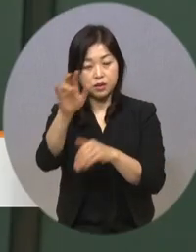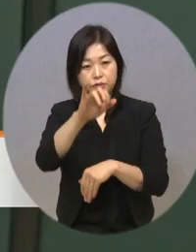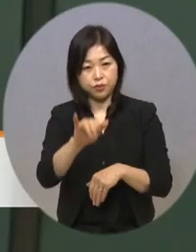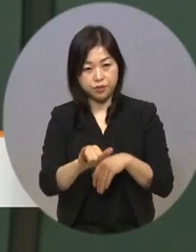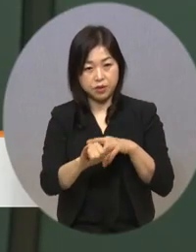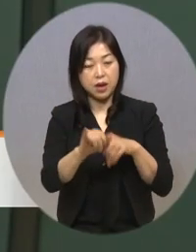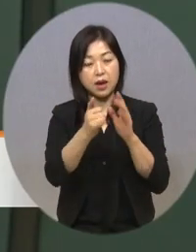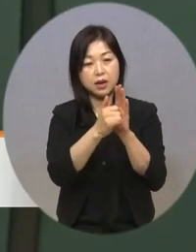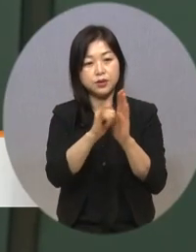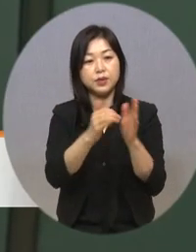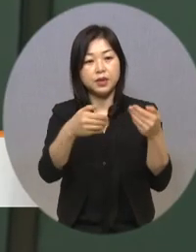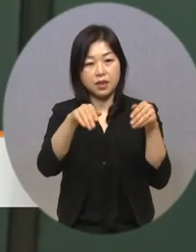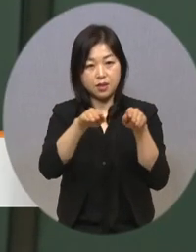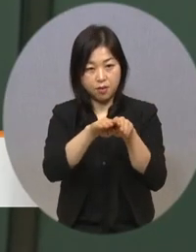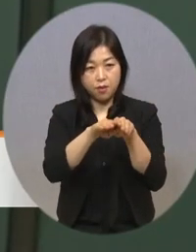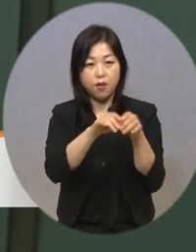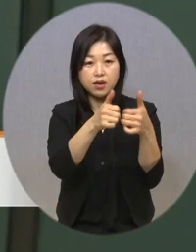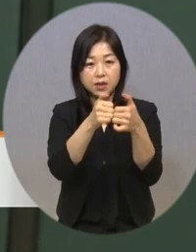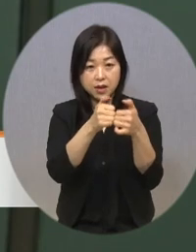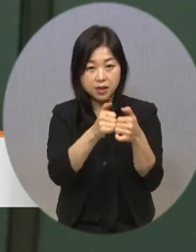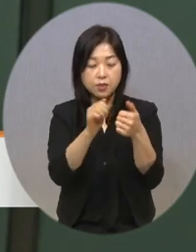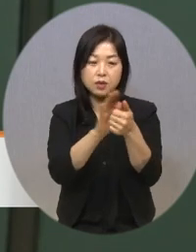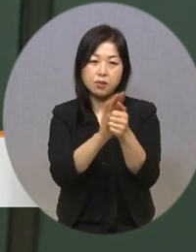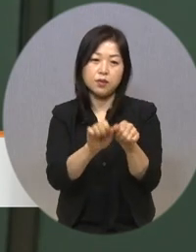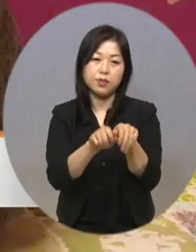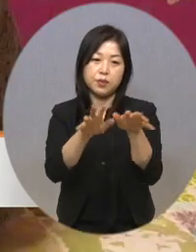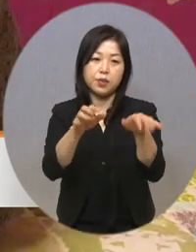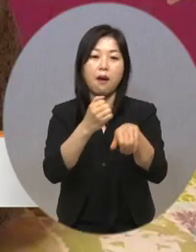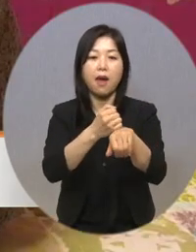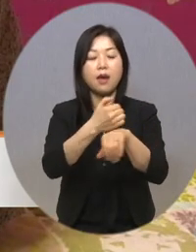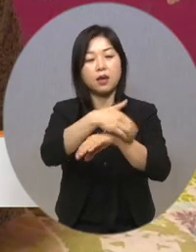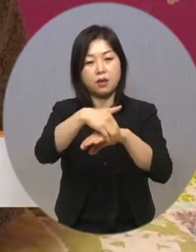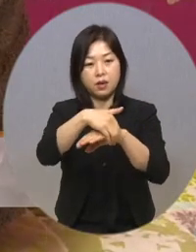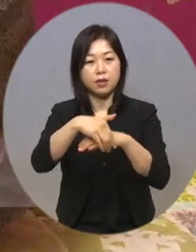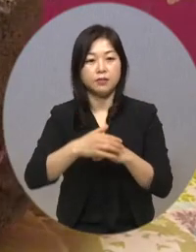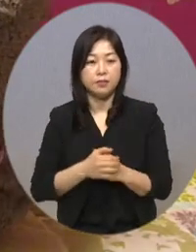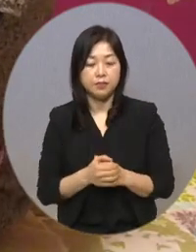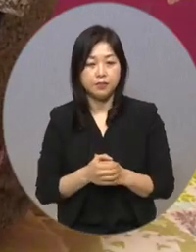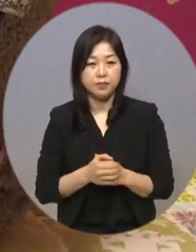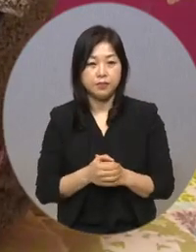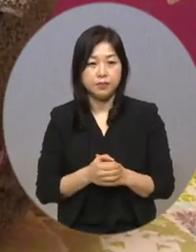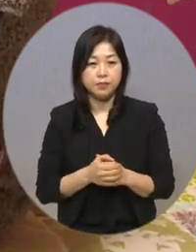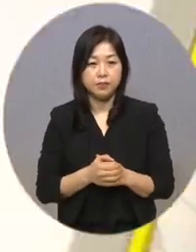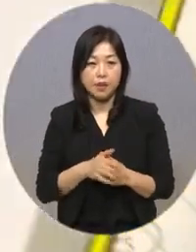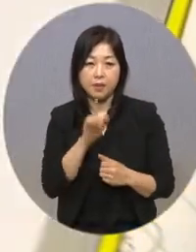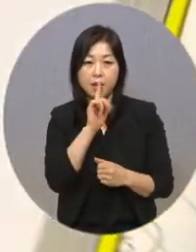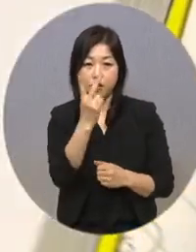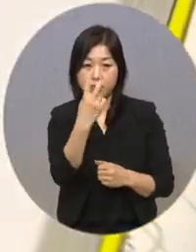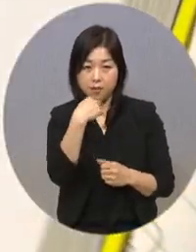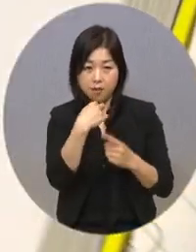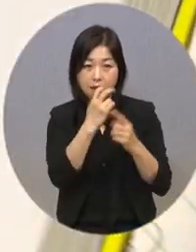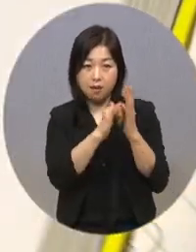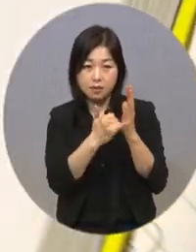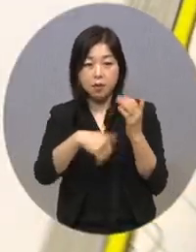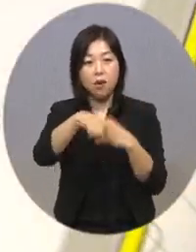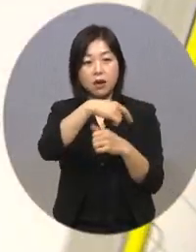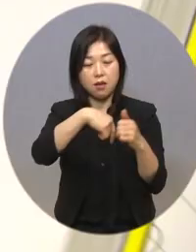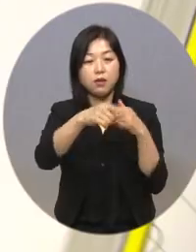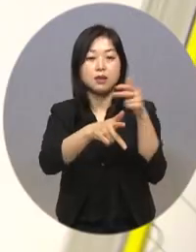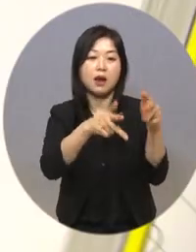전국 가족센터로 상담 서비스를 확대할 예정입니다. 또한 이중언어 가족 환경 조성 사업을